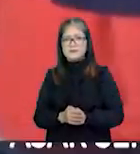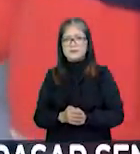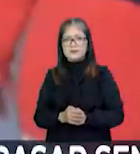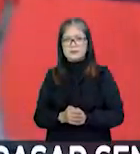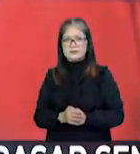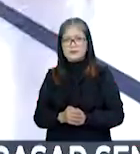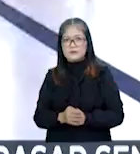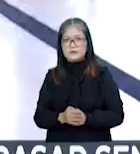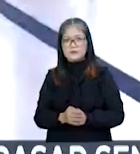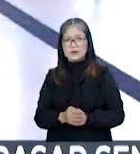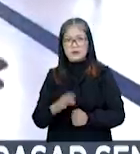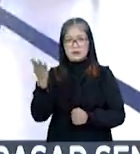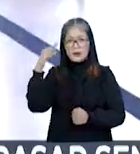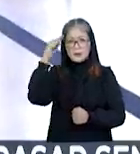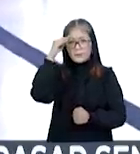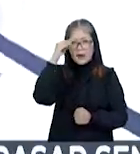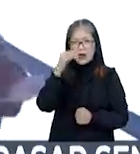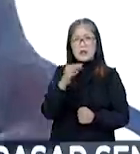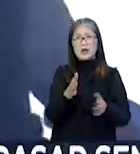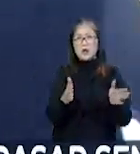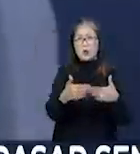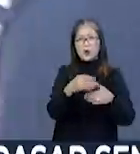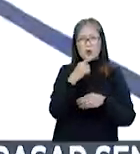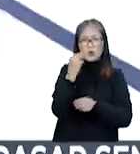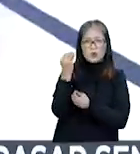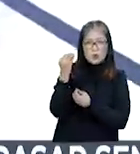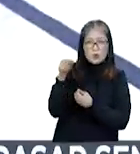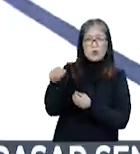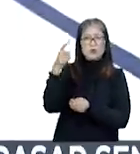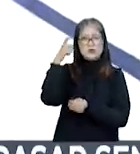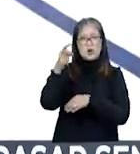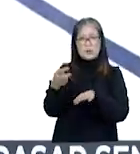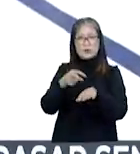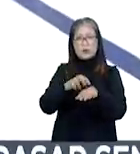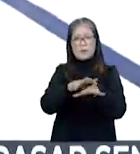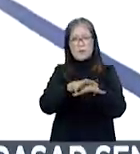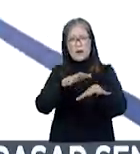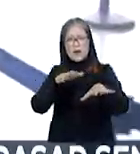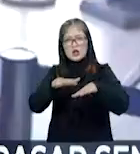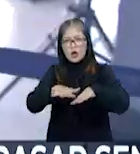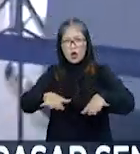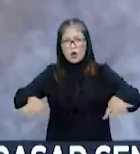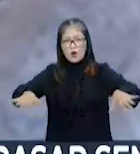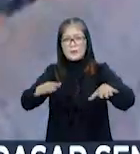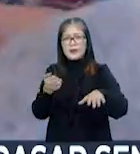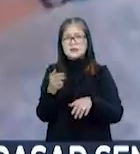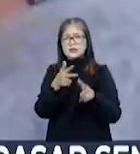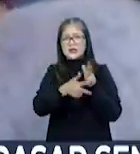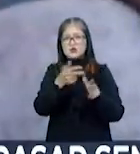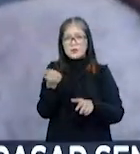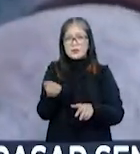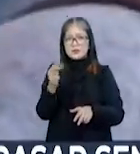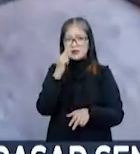Hai Sejak pagi tidak hanya di ruang tunggu calon penumpang bahkan memadati lobi dan selasar Stasiun Pasar Senen 2 gerbang dioperasikan